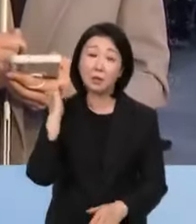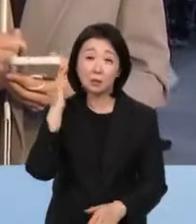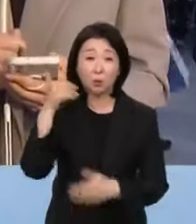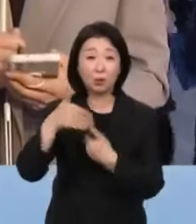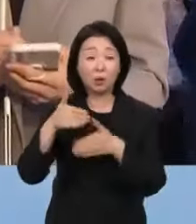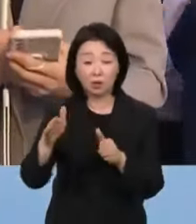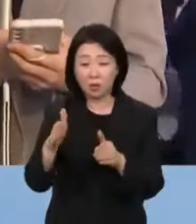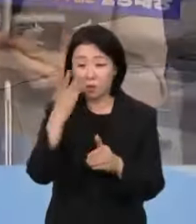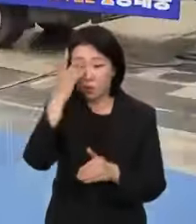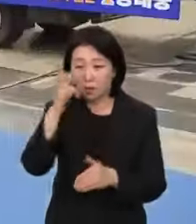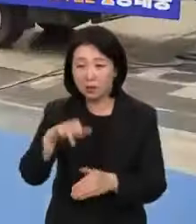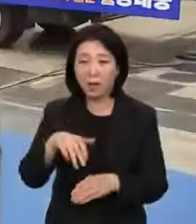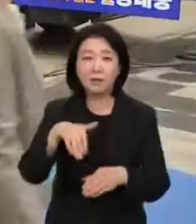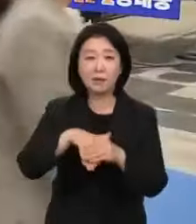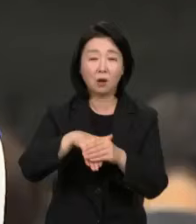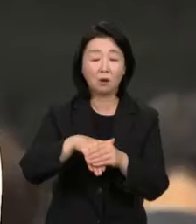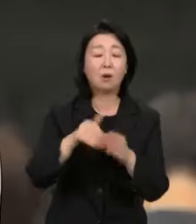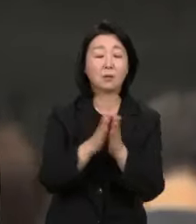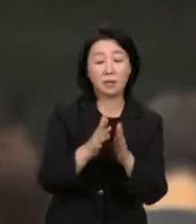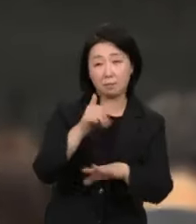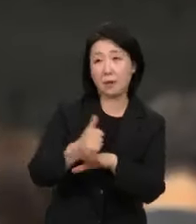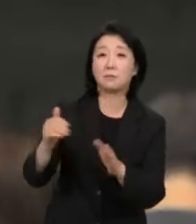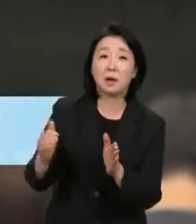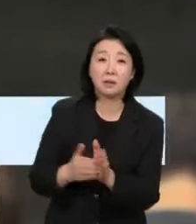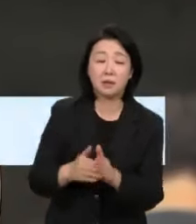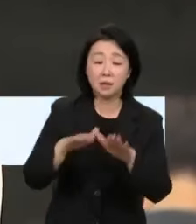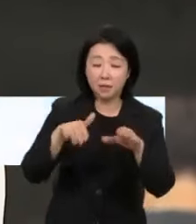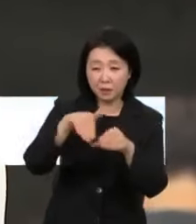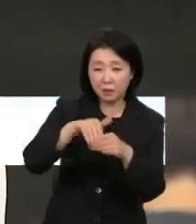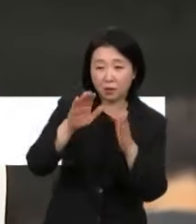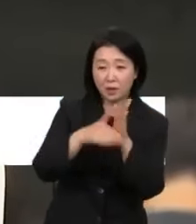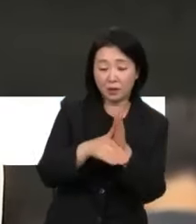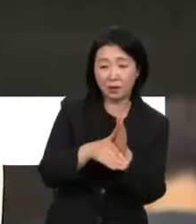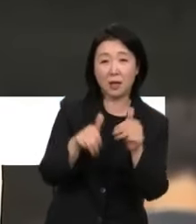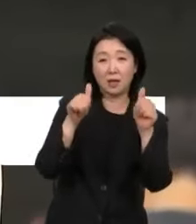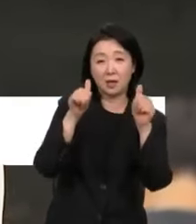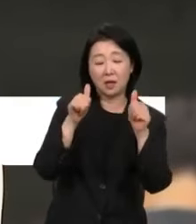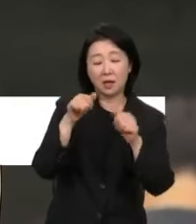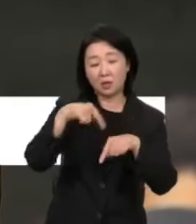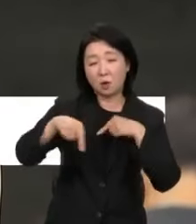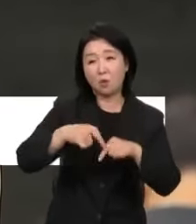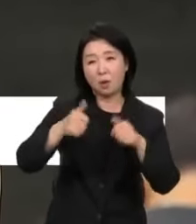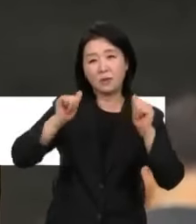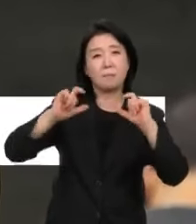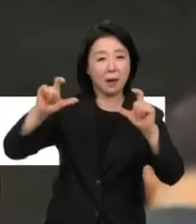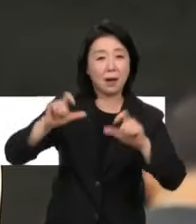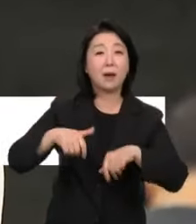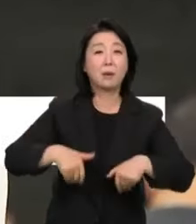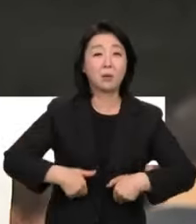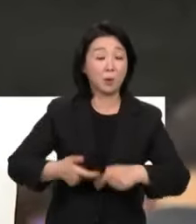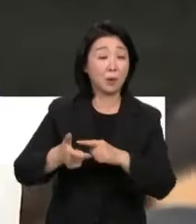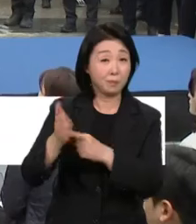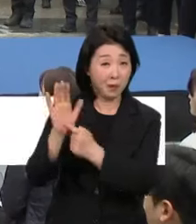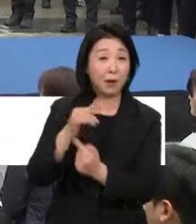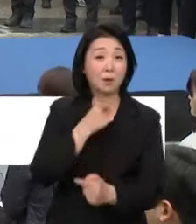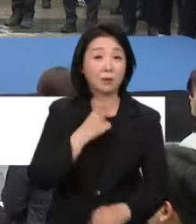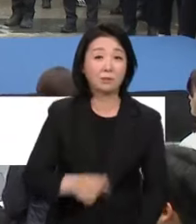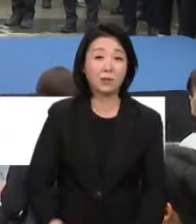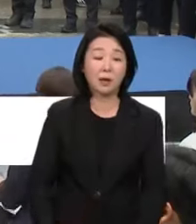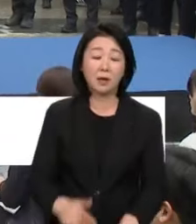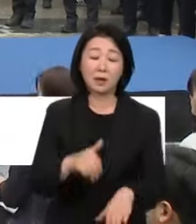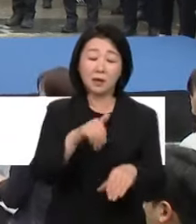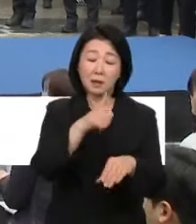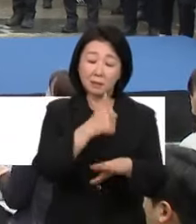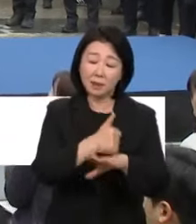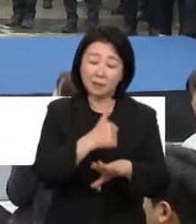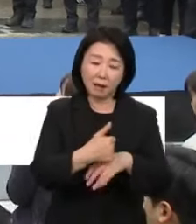선거운동을 시작하고 또 마무리하면서 이번 총선이 정권 심판 선거라는 걸 강조하려는 전략입니다. 막판까지 지지층 결집은